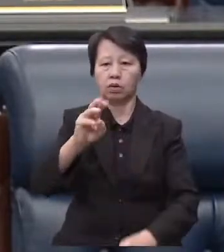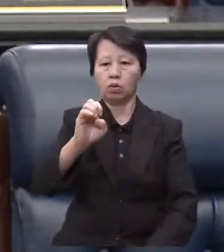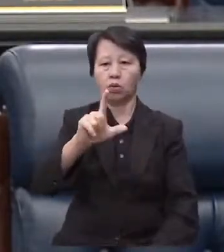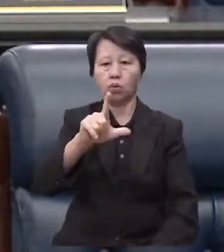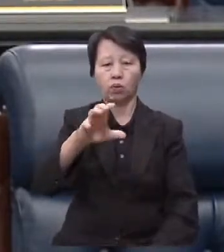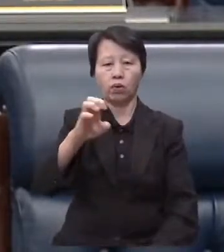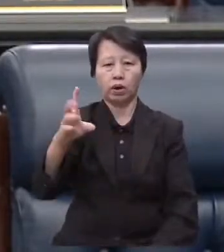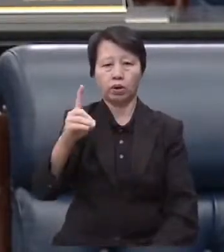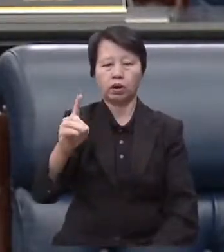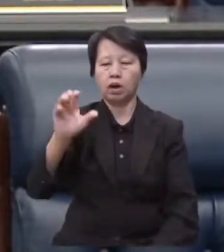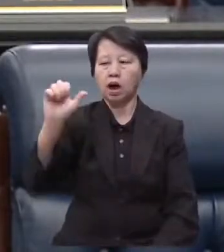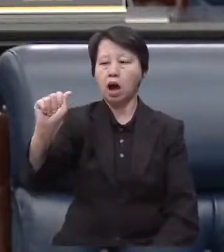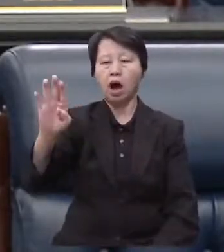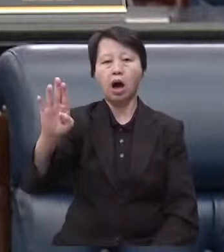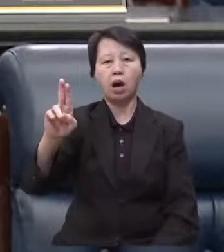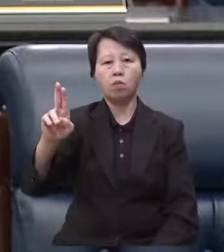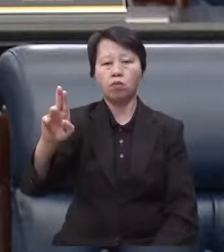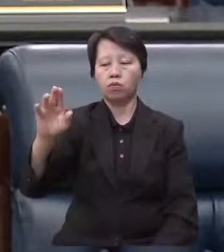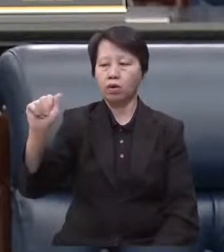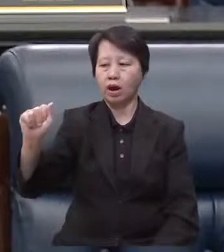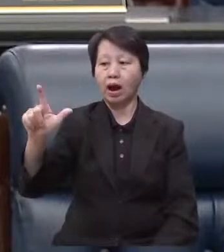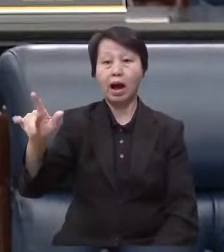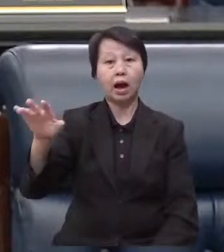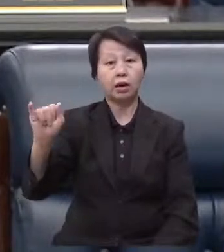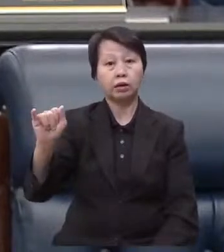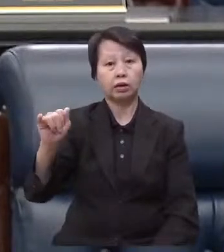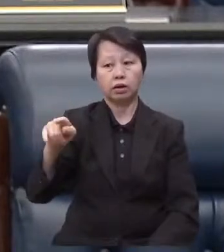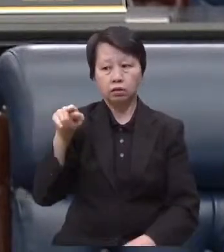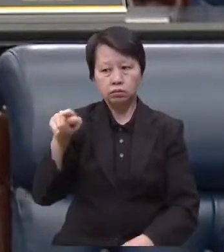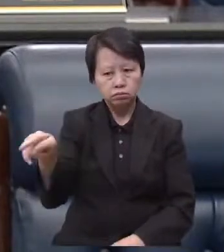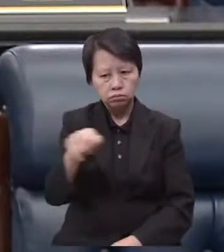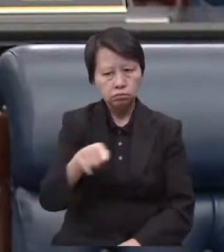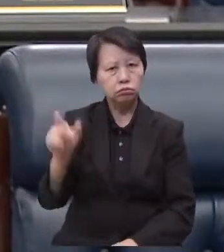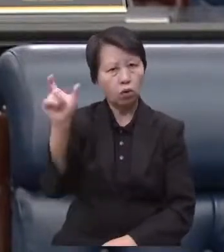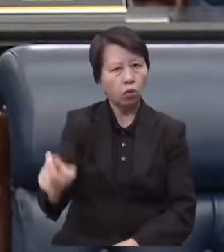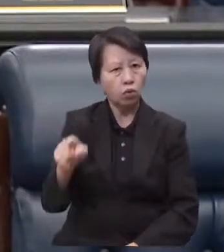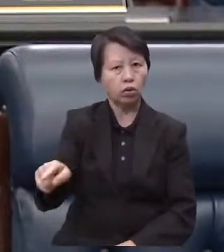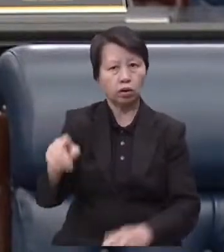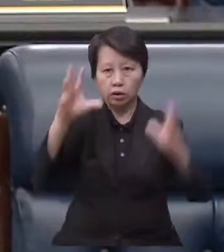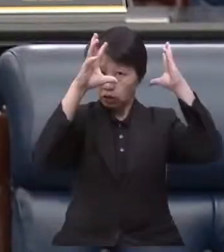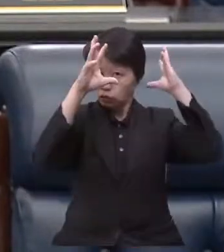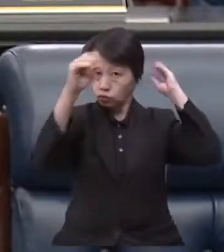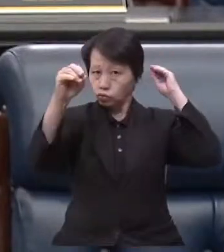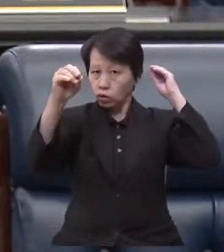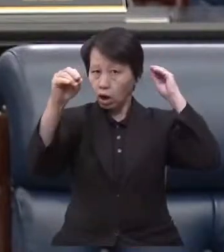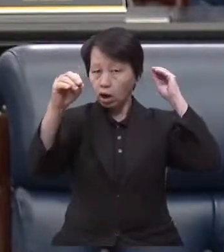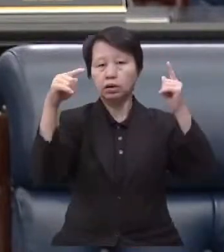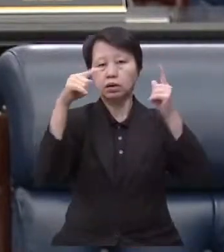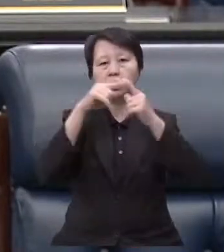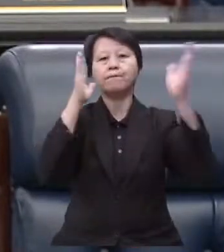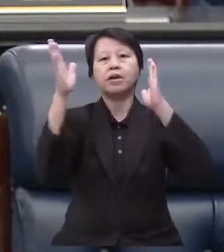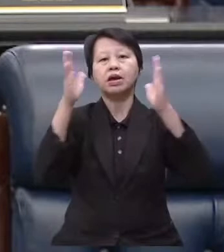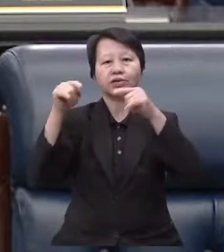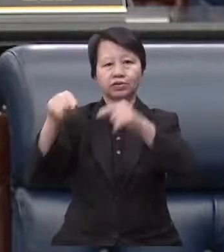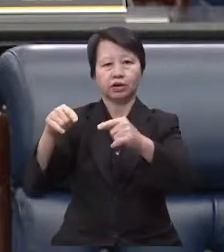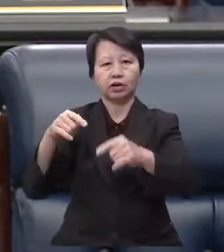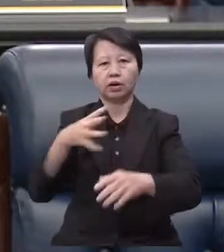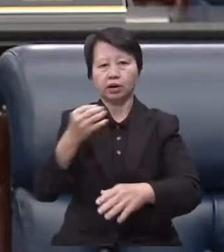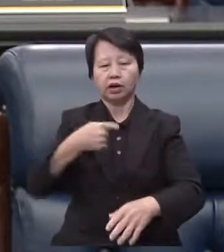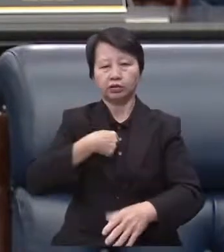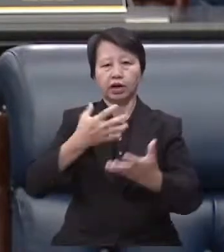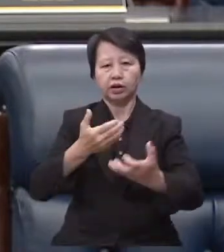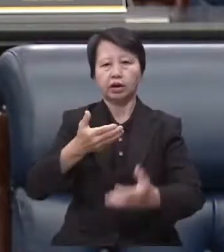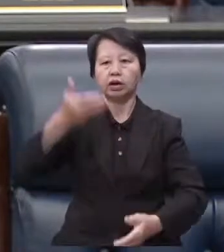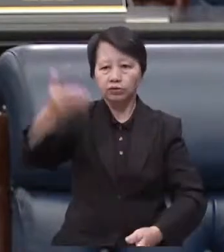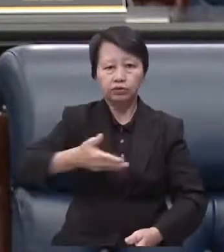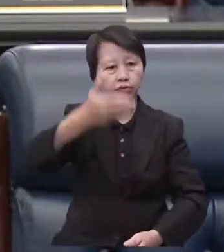Ali, Duta Besar Palestin ke Malaysia. Dan saya juga ingin menjemput Yang Berhormat